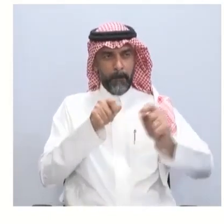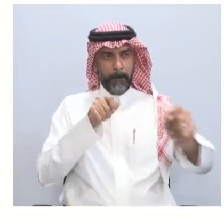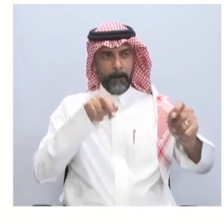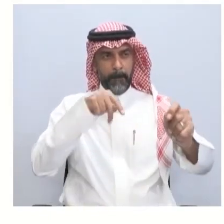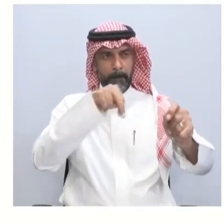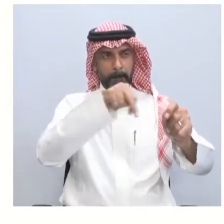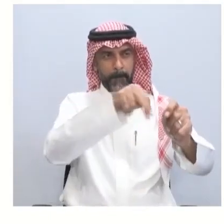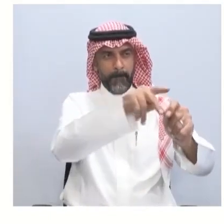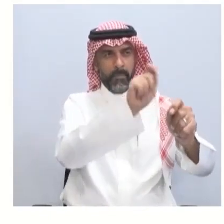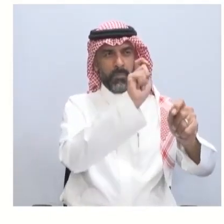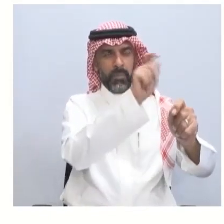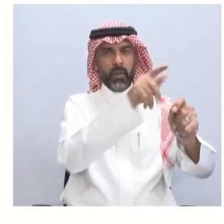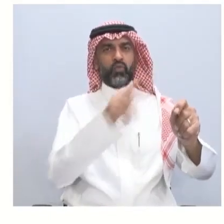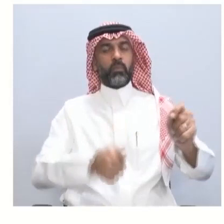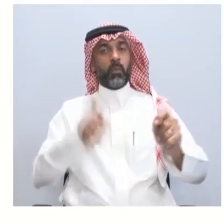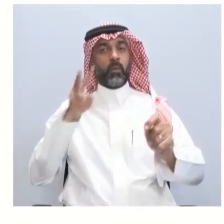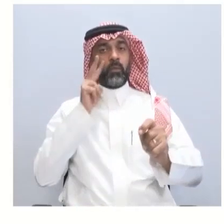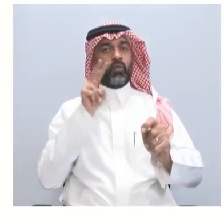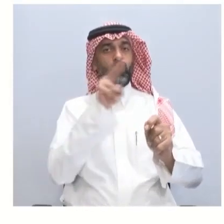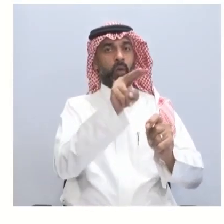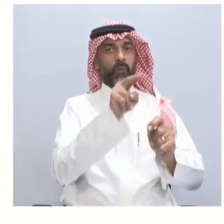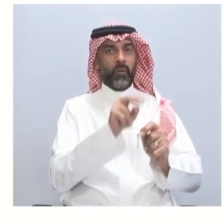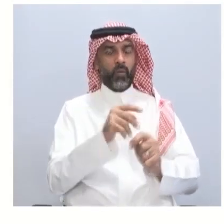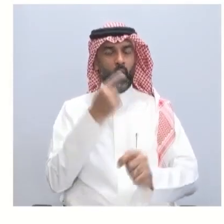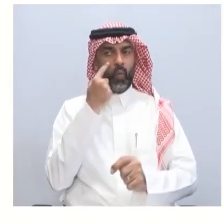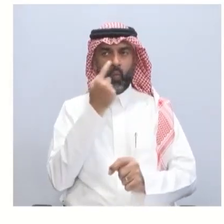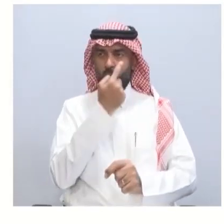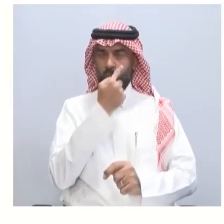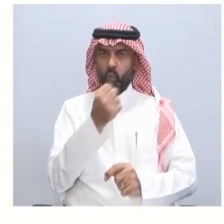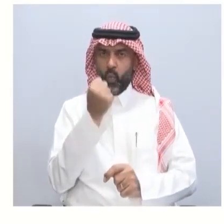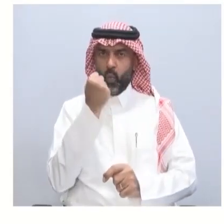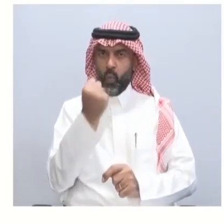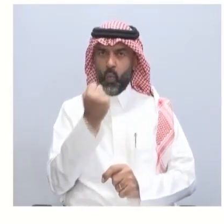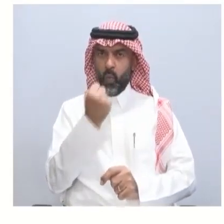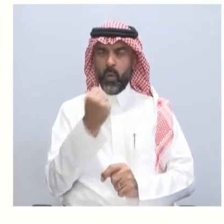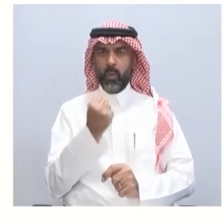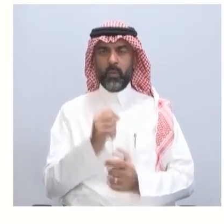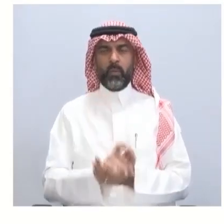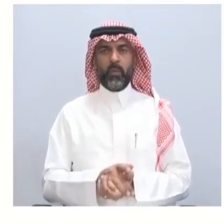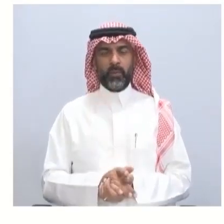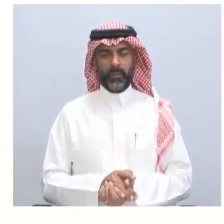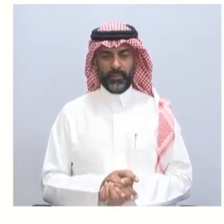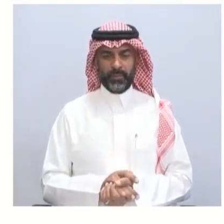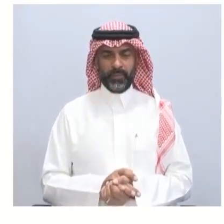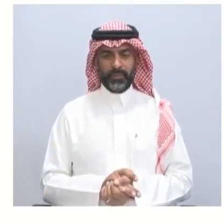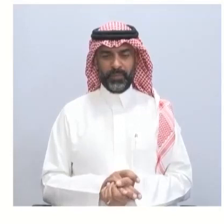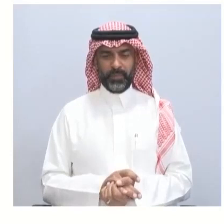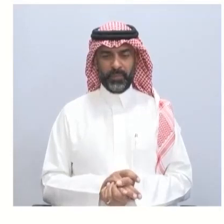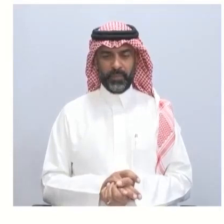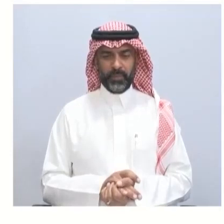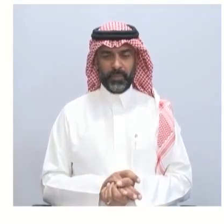ان تتخيلوا ابنائي وبناتي الطلاب حده البصر فلذلك يطلق المثل على حده